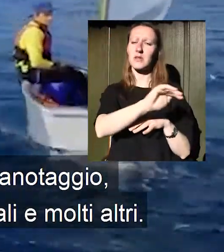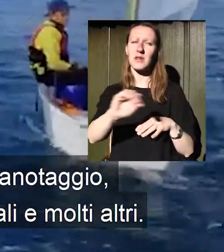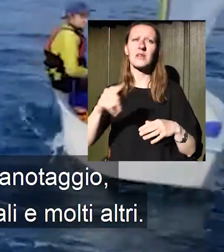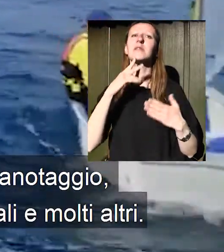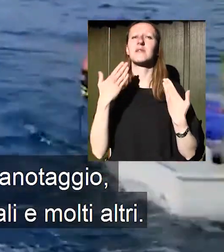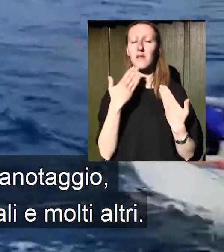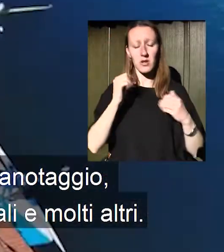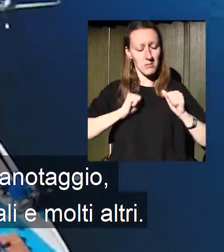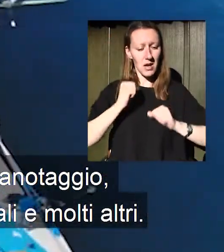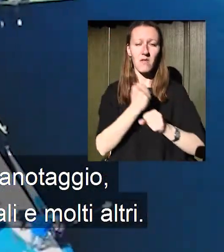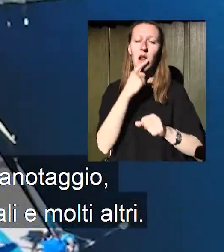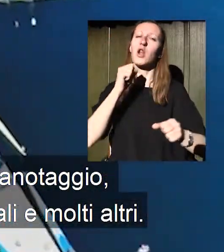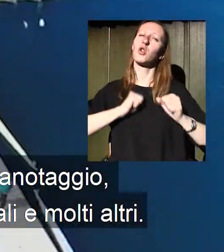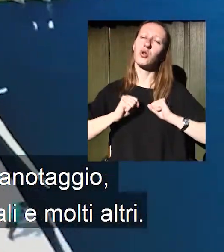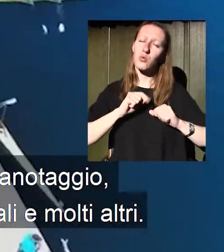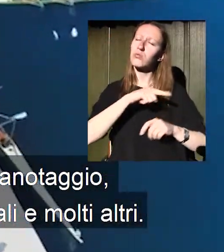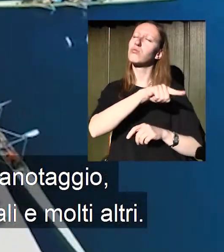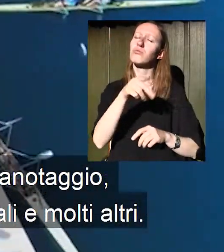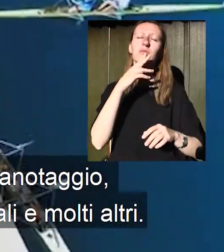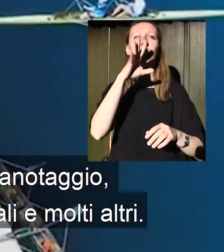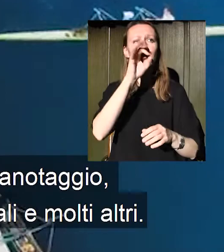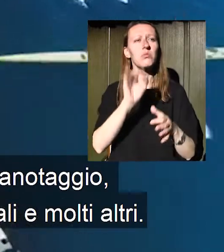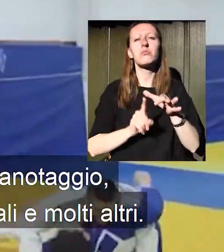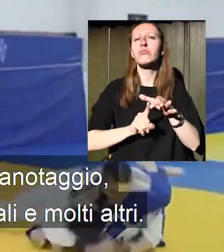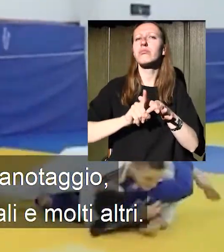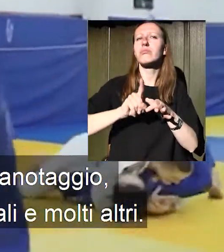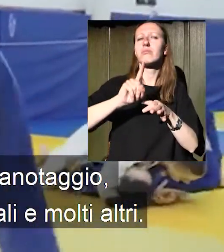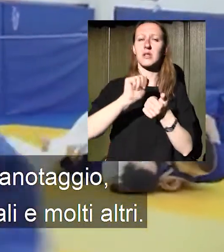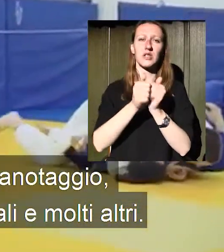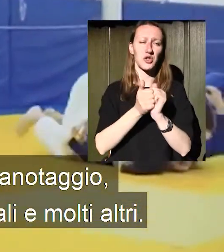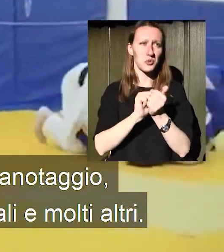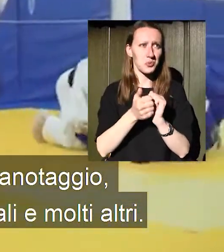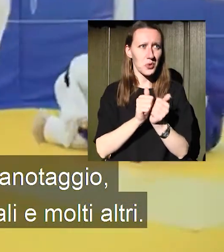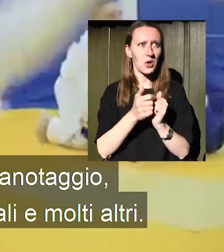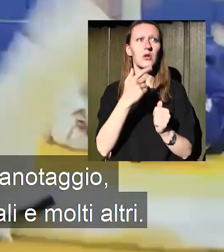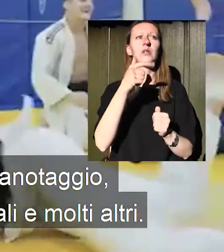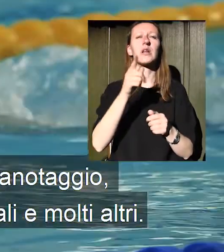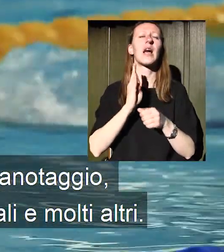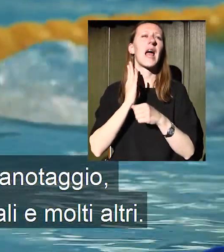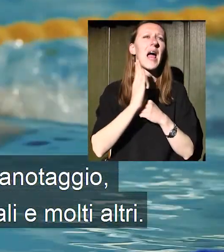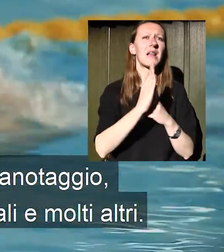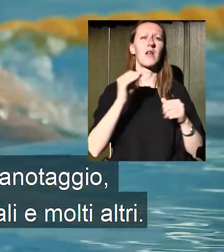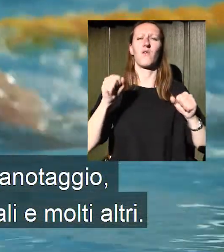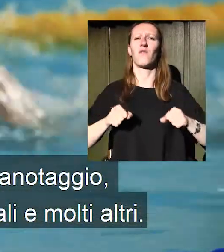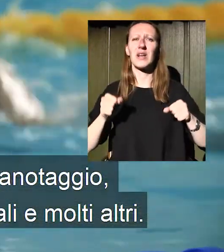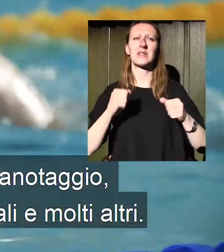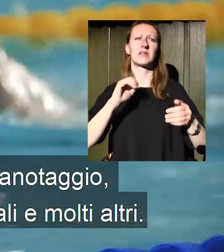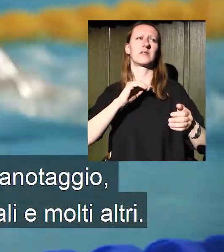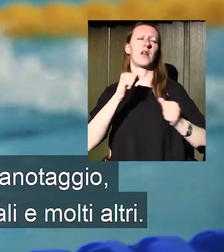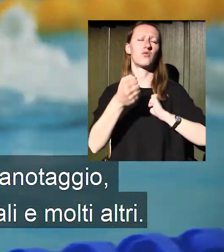zahvaljujući marljivom radu i trudu, ostvaruju zapažene rezultate u različitim sportskim disciplinama, jedrenju, veslanju, košarci, džudu,